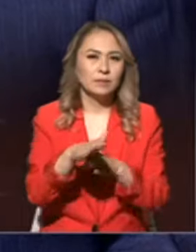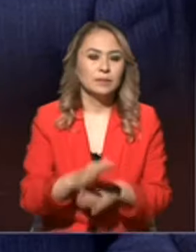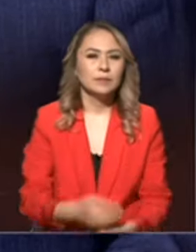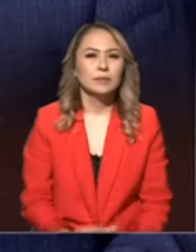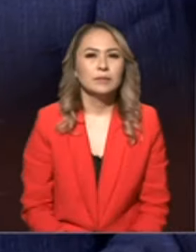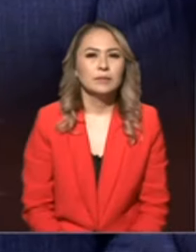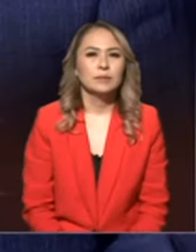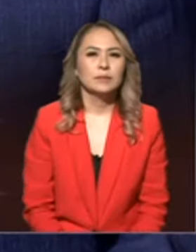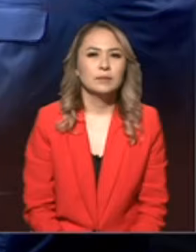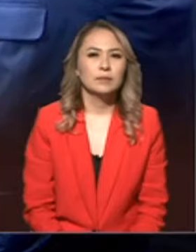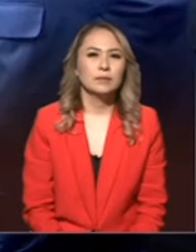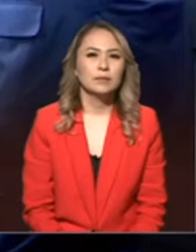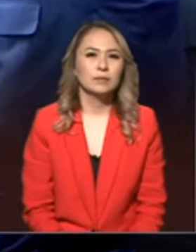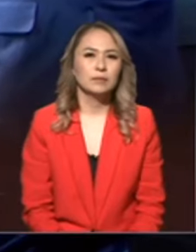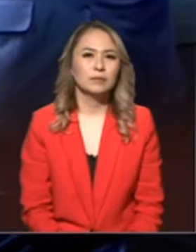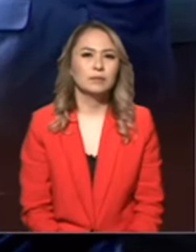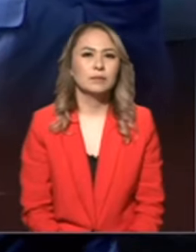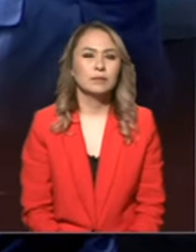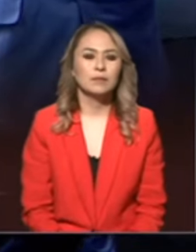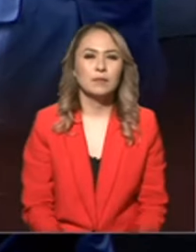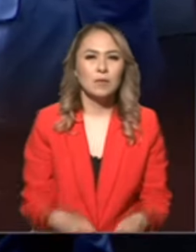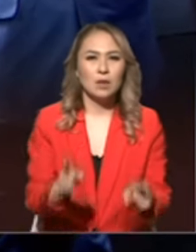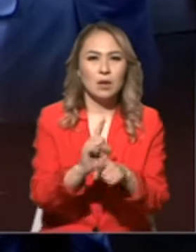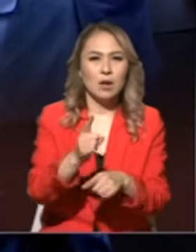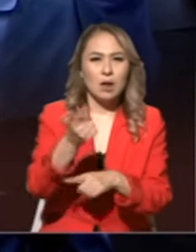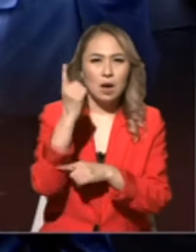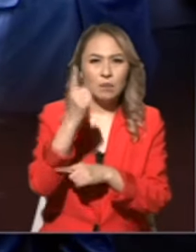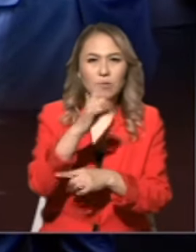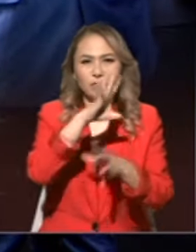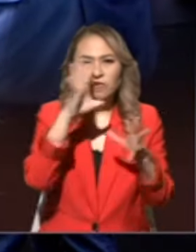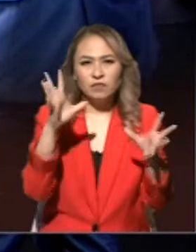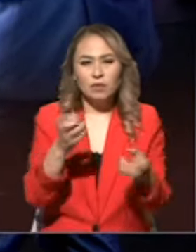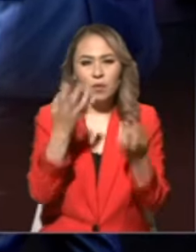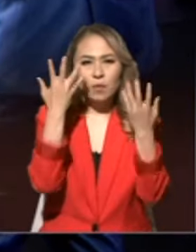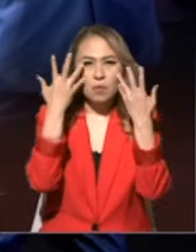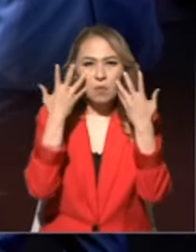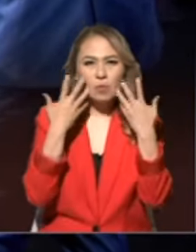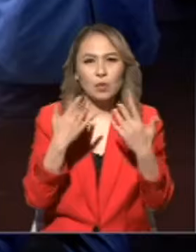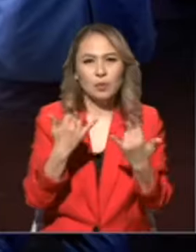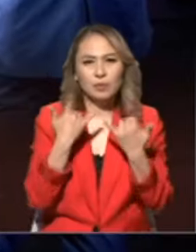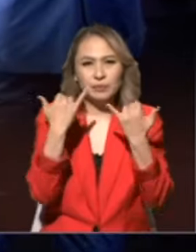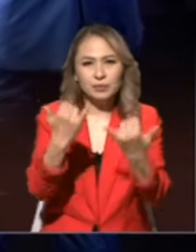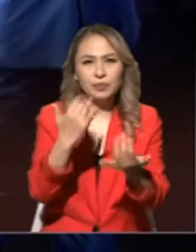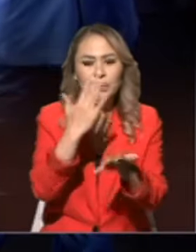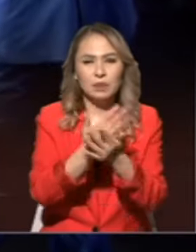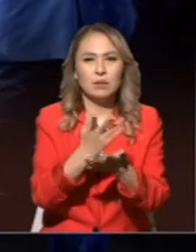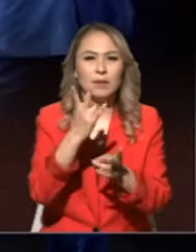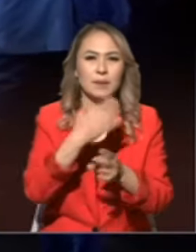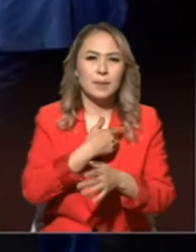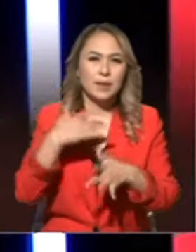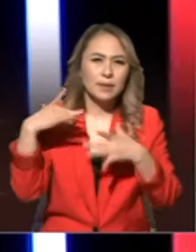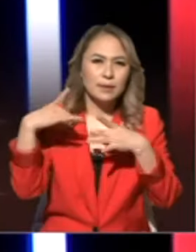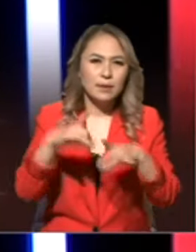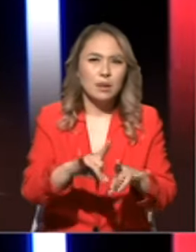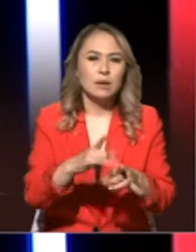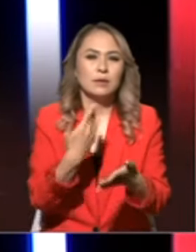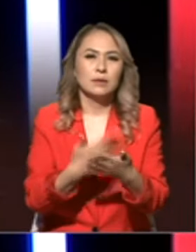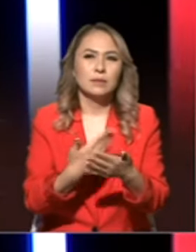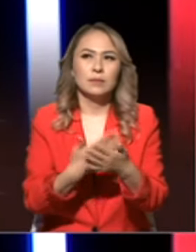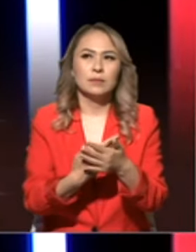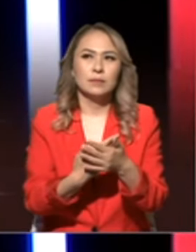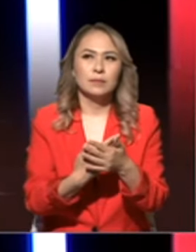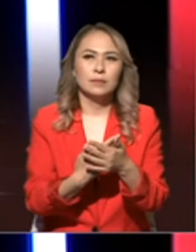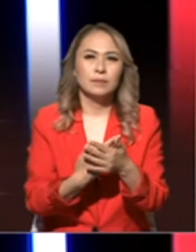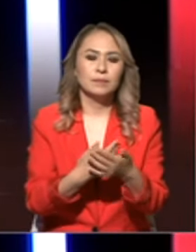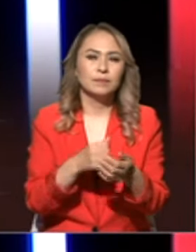жерде қармақ емес, шабағына дейін беріп отырмыз ғой. Шынын айтуымыз керек, ауыл шаруашылығы саласында мысалға трактор алатын болсаңыз, біз өткенде оны хабар